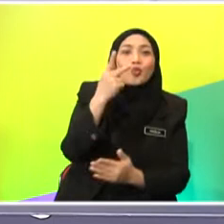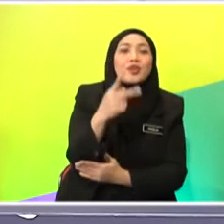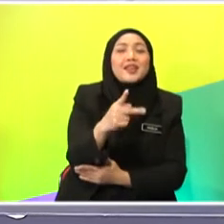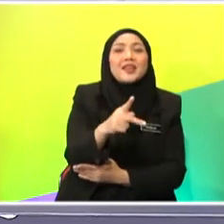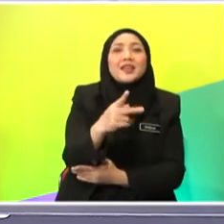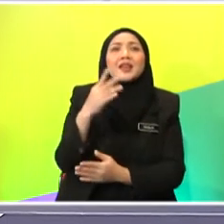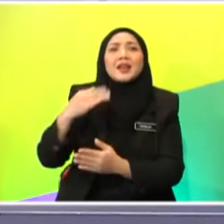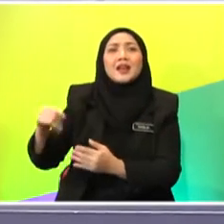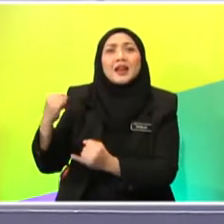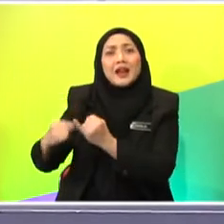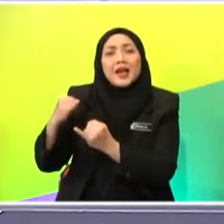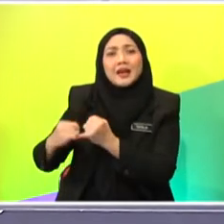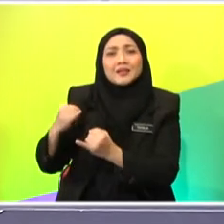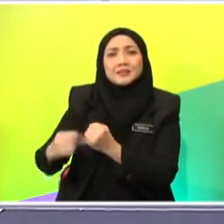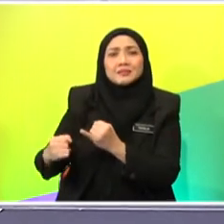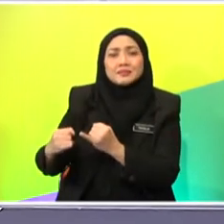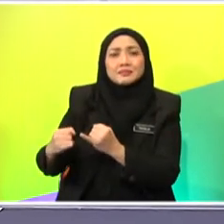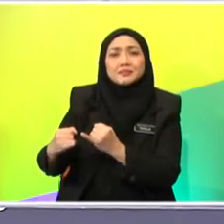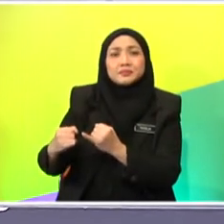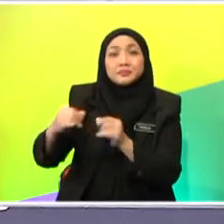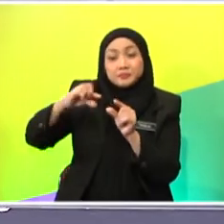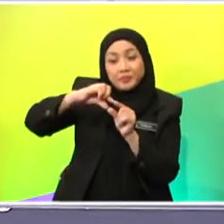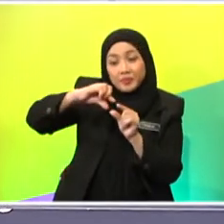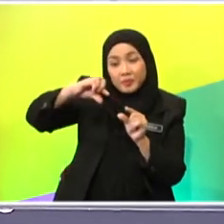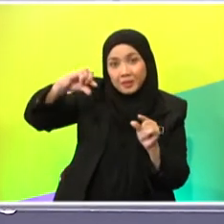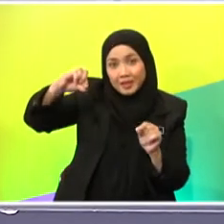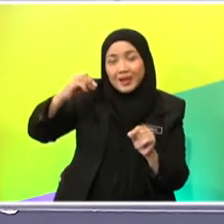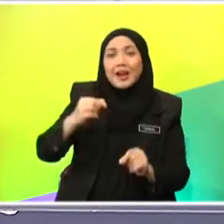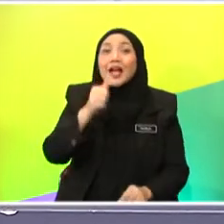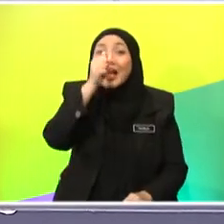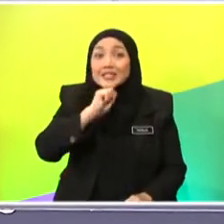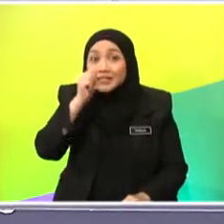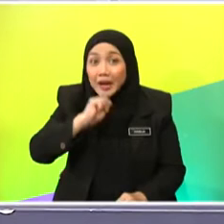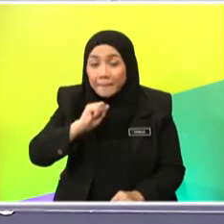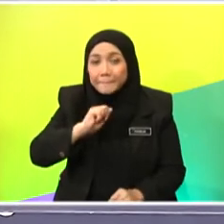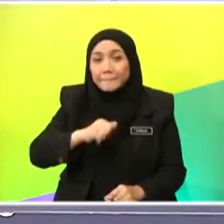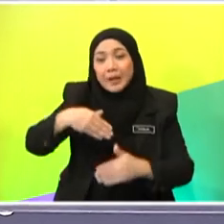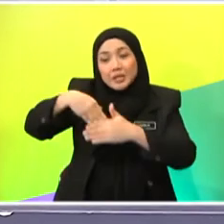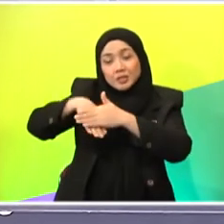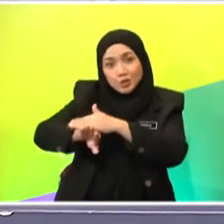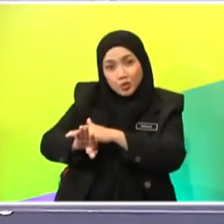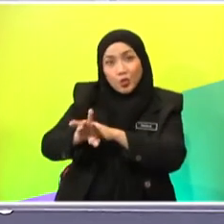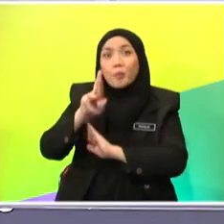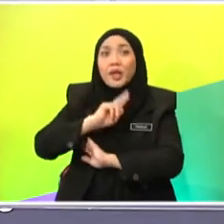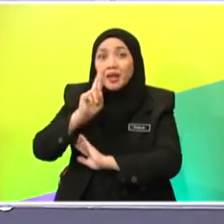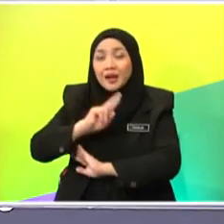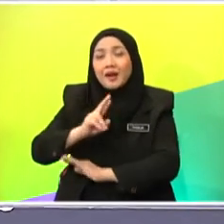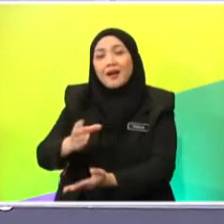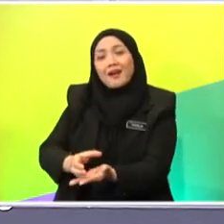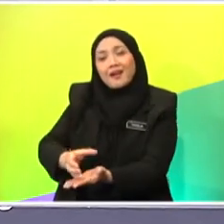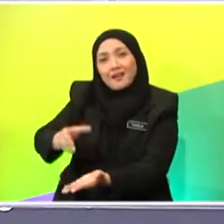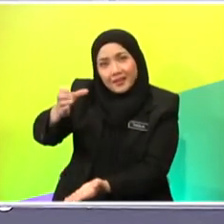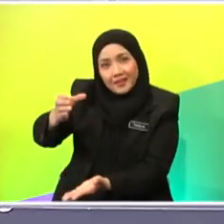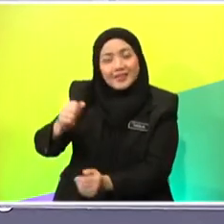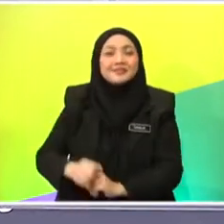aku nih yakin ini Ila batang Ice cream by tangan steam berwarna merah ke dalam balang berwarna